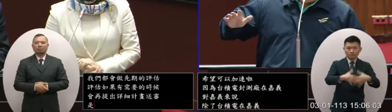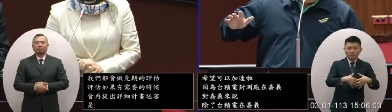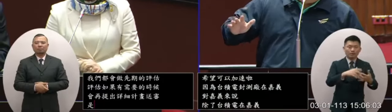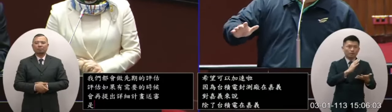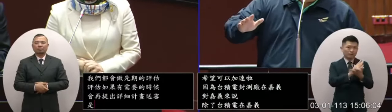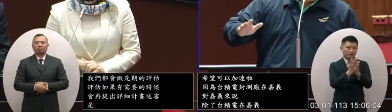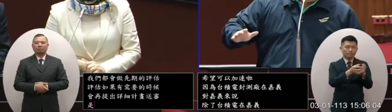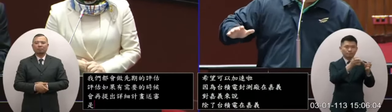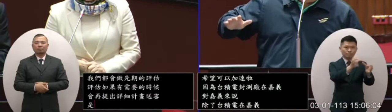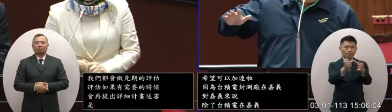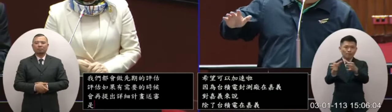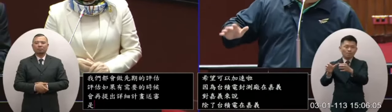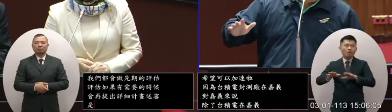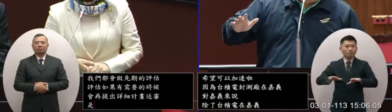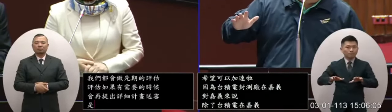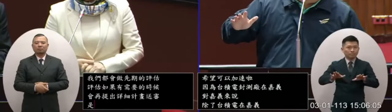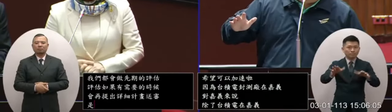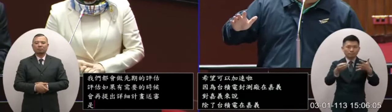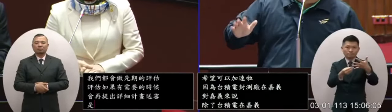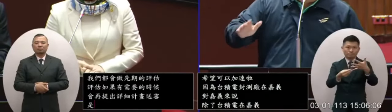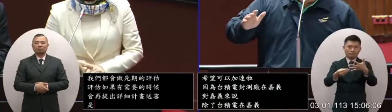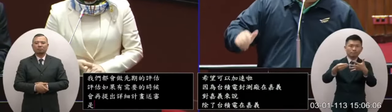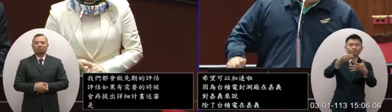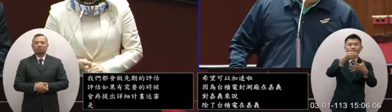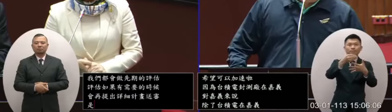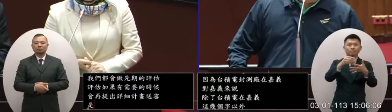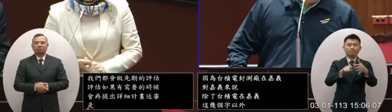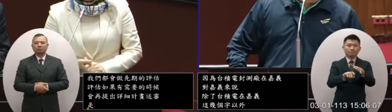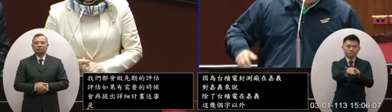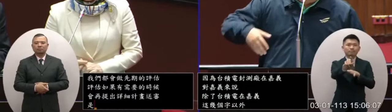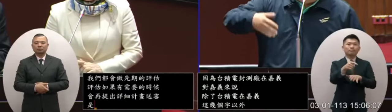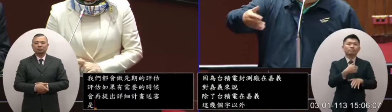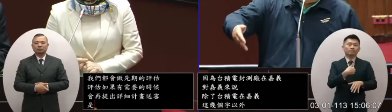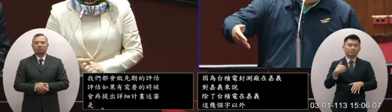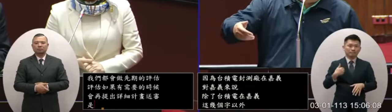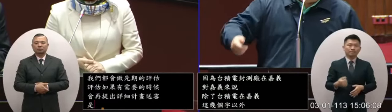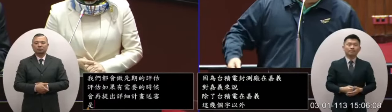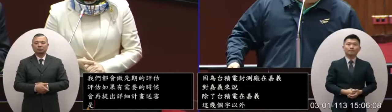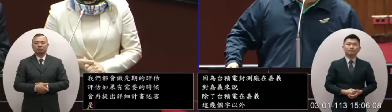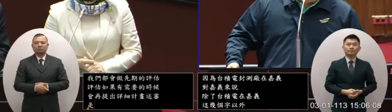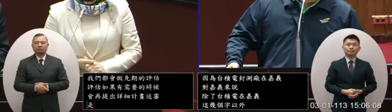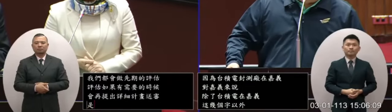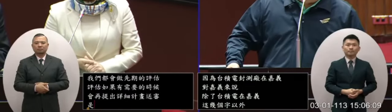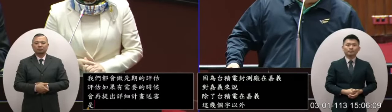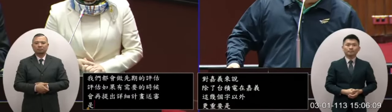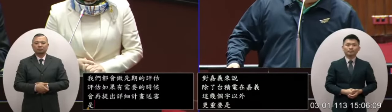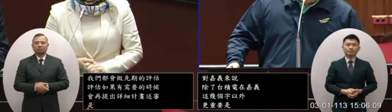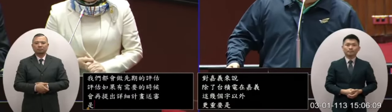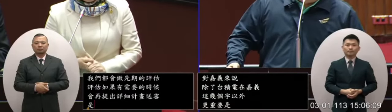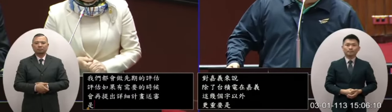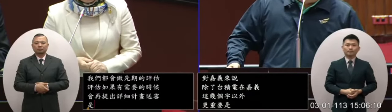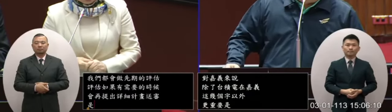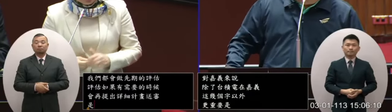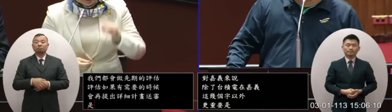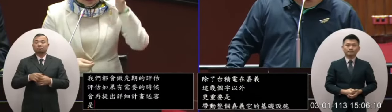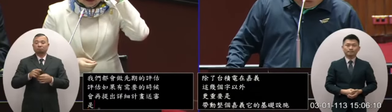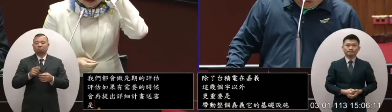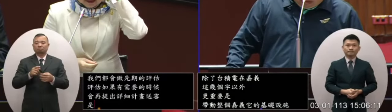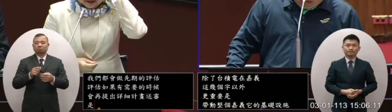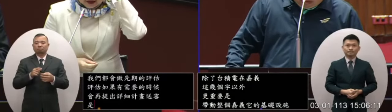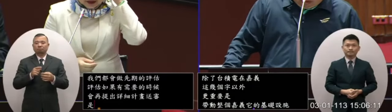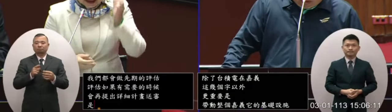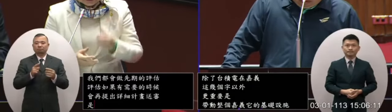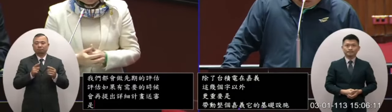向进步的城市，然后大前往前大迈代迈哈。迈向一大步，这样好不好？